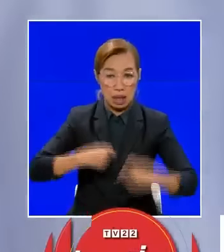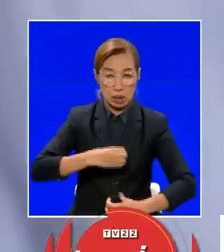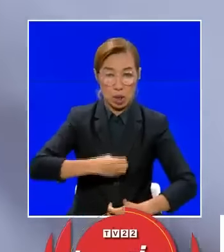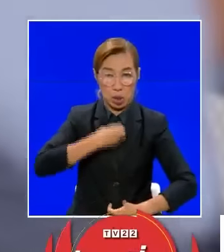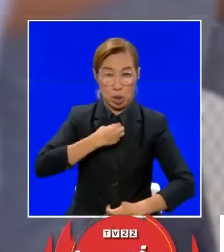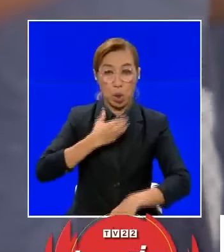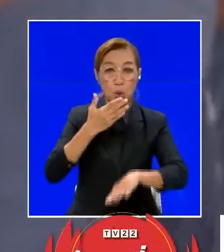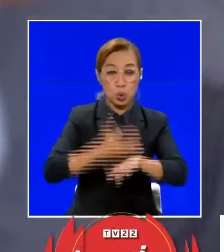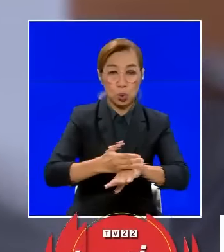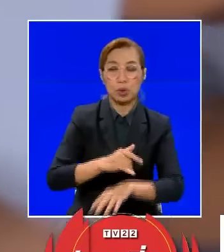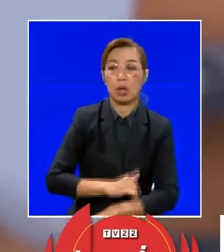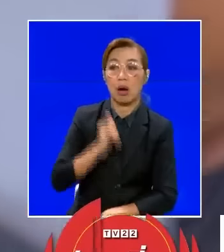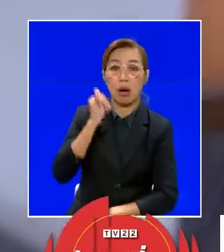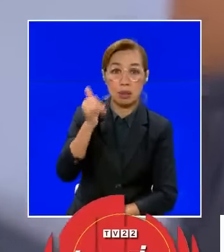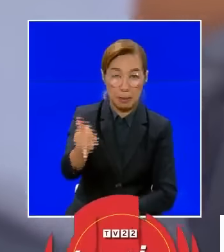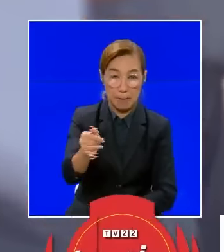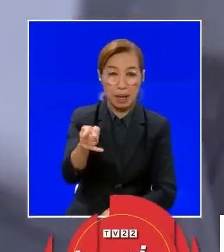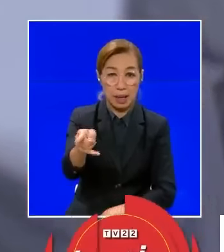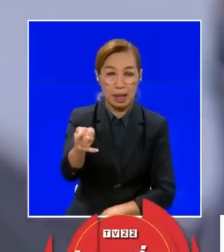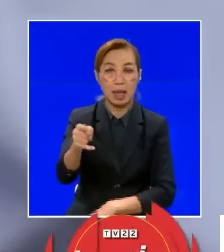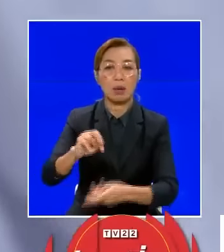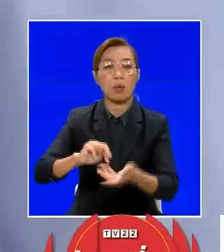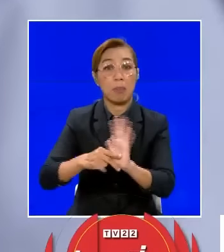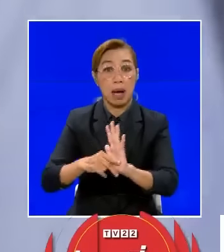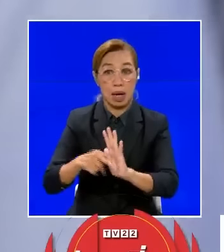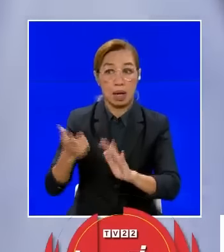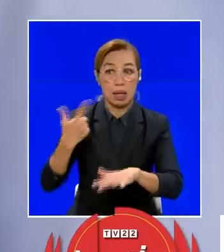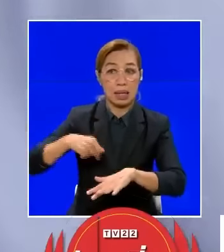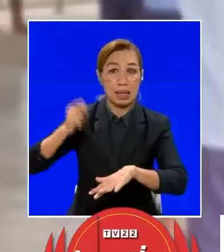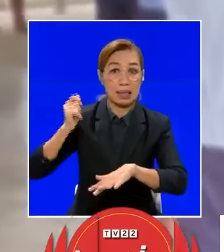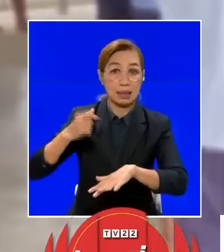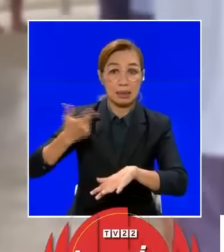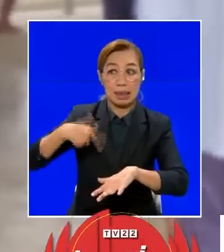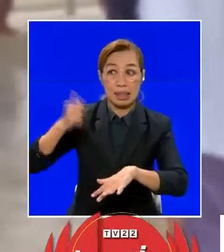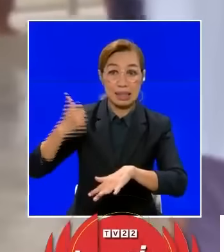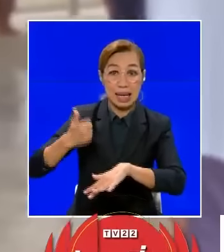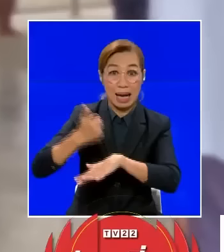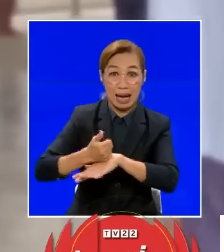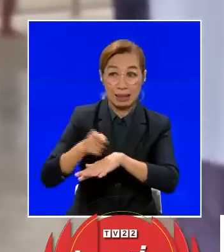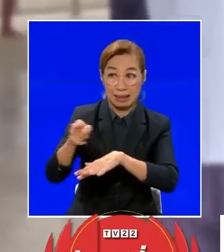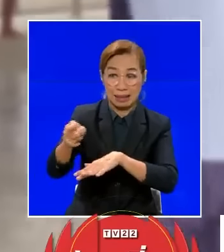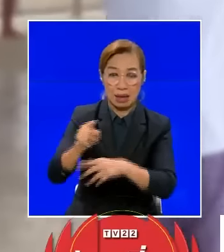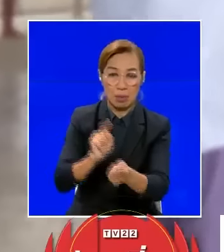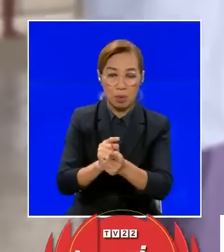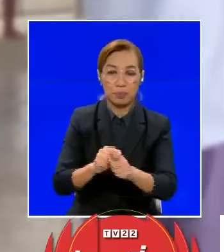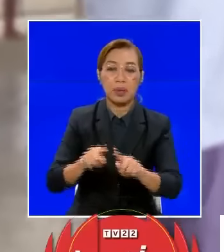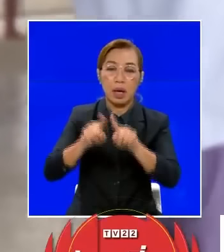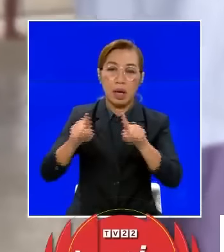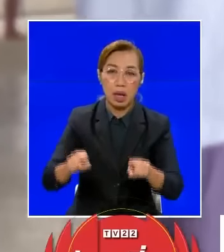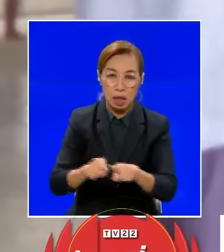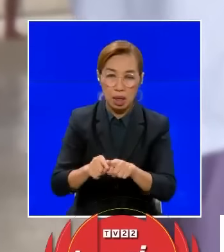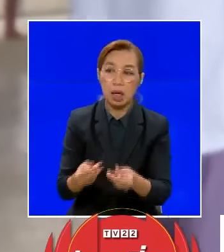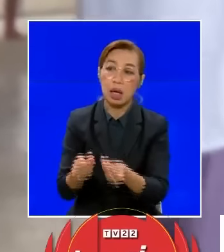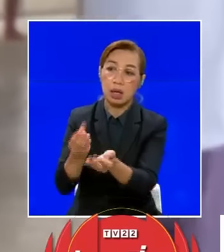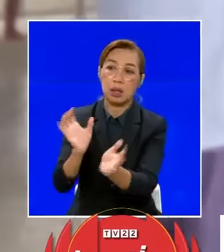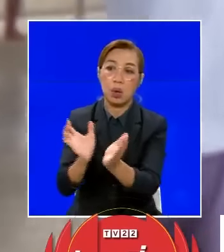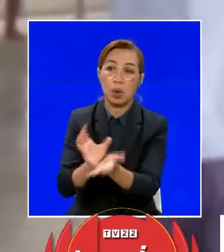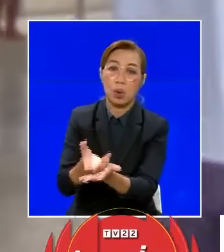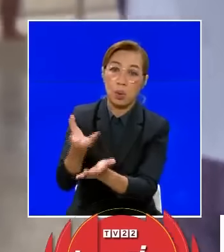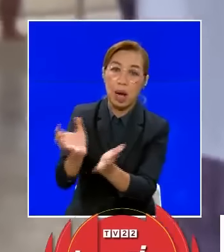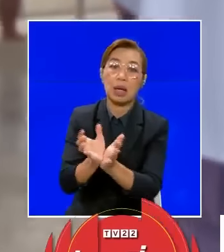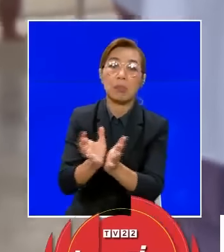ก็จะทำให้มีข้อแตกต่างแล้วก็เป็นมุมมองดังนั้นเนี่ยท่านรัฐมนตรีบอกควรจะให้แต่งเหมือนกันที่สำคัญเมื่อแยกแล้วก็อ